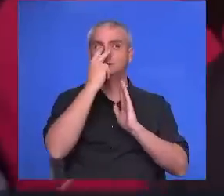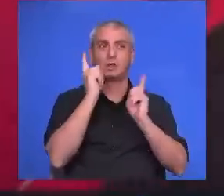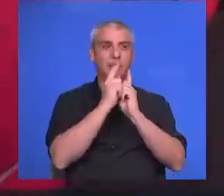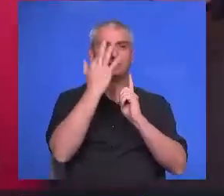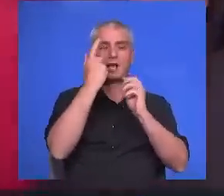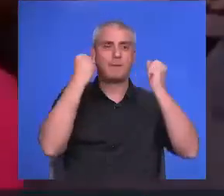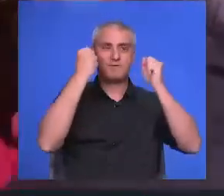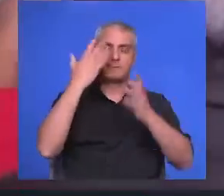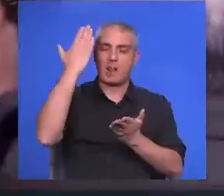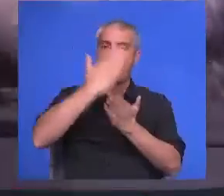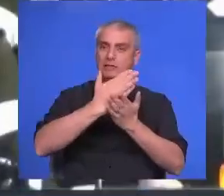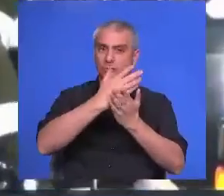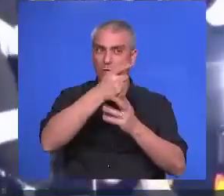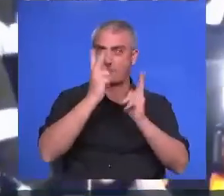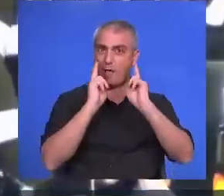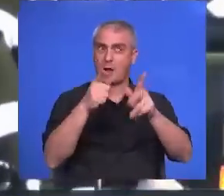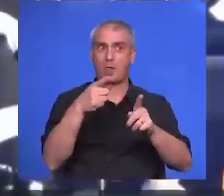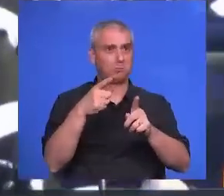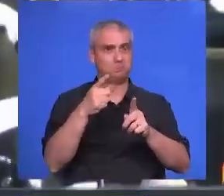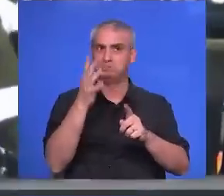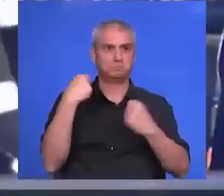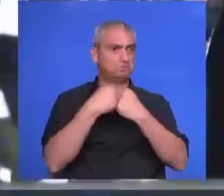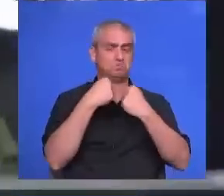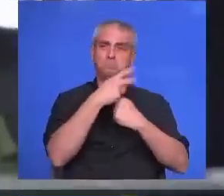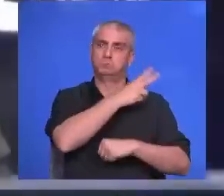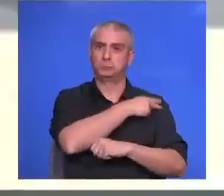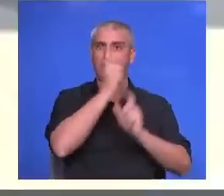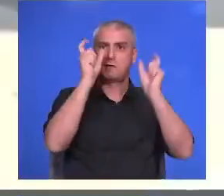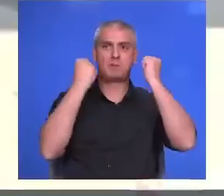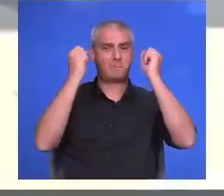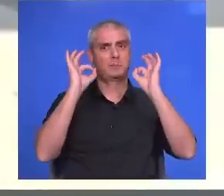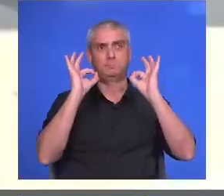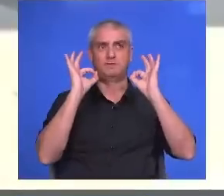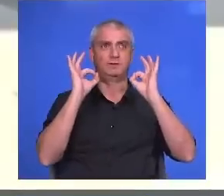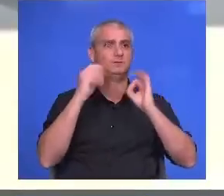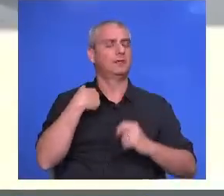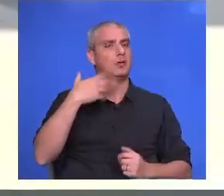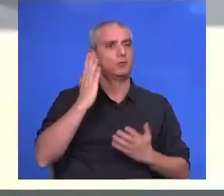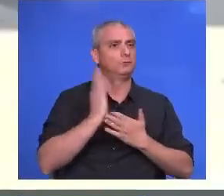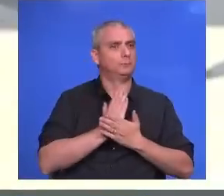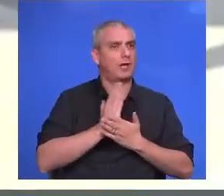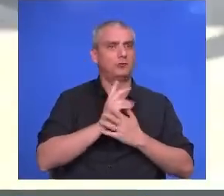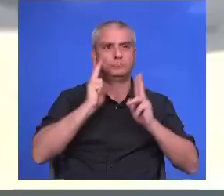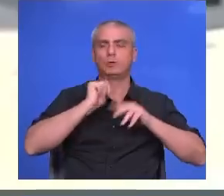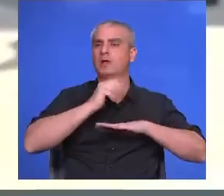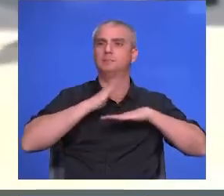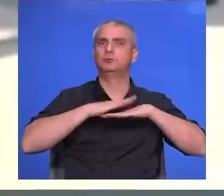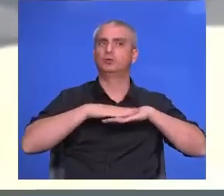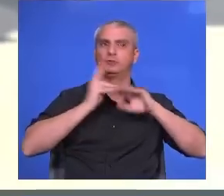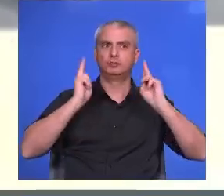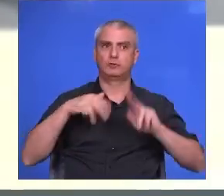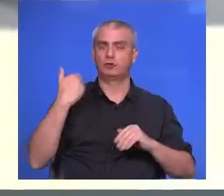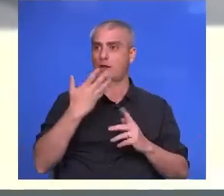כמה מאות מפגינים לחסום את איילון, לא היו עימותים בין המשטרה לבין המפגינים. נערכנו בצורה הכי מקצועית שיכולה